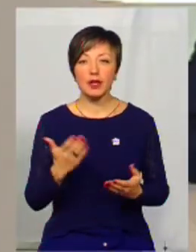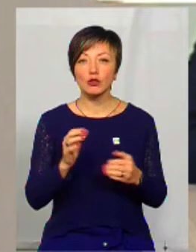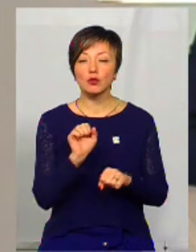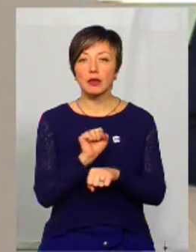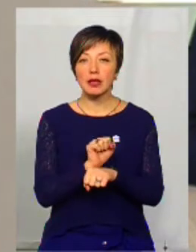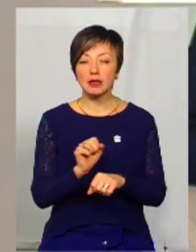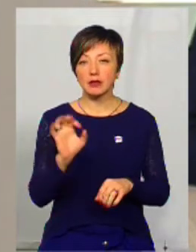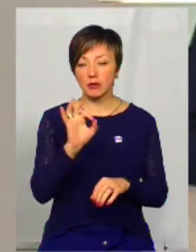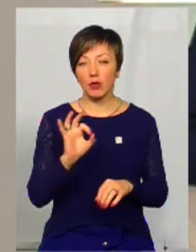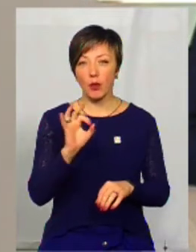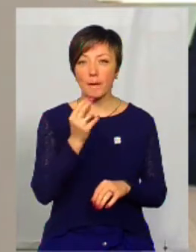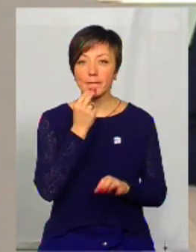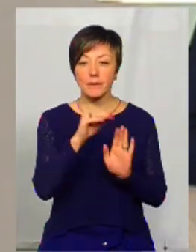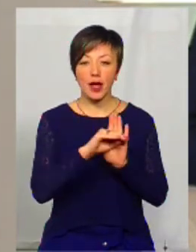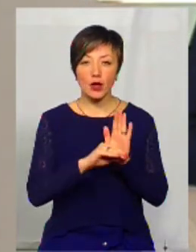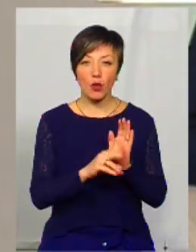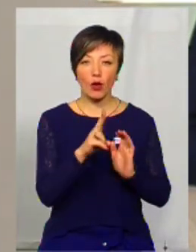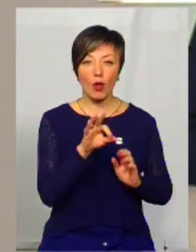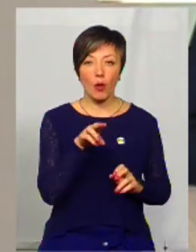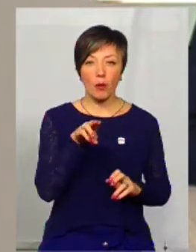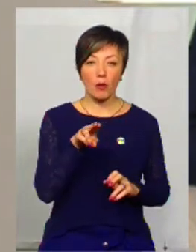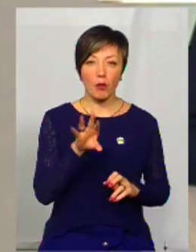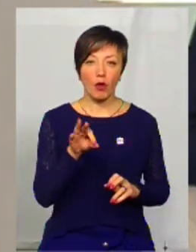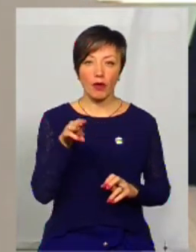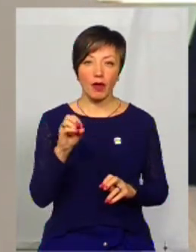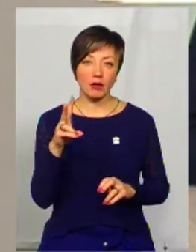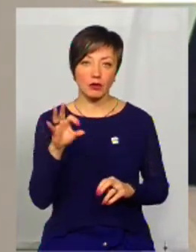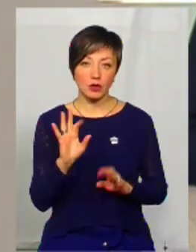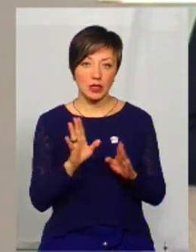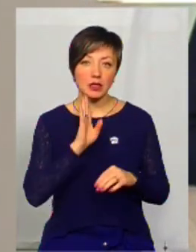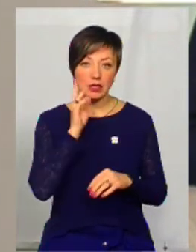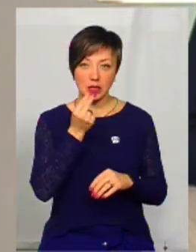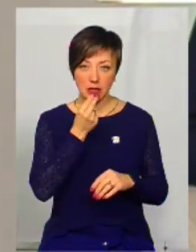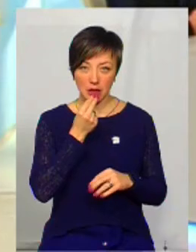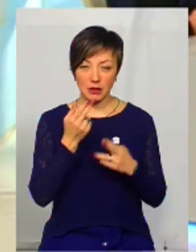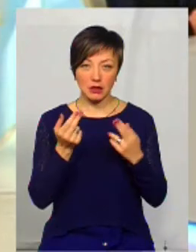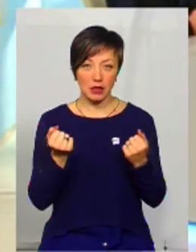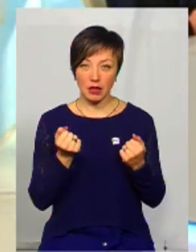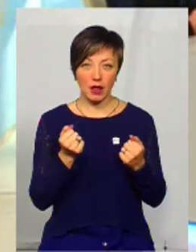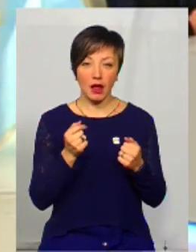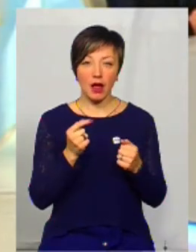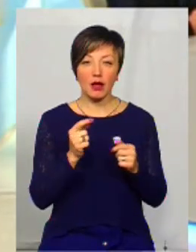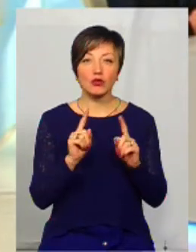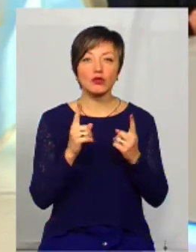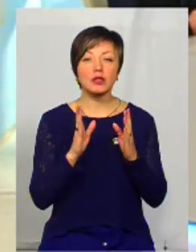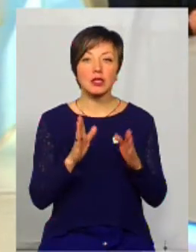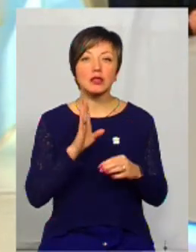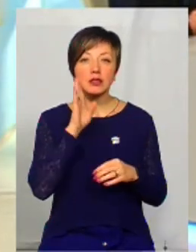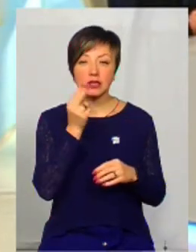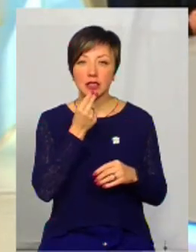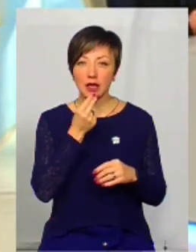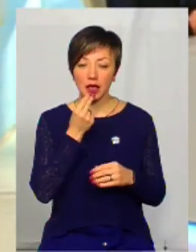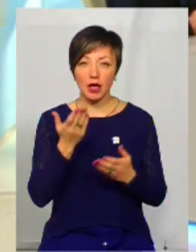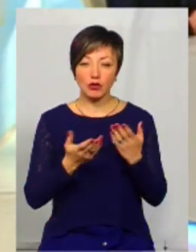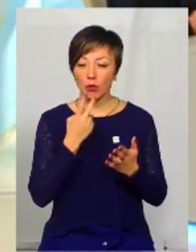від Клопотенка, хотів запитати, сьогодні мова йде тільки про сніданки, так? Так. А чому так відбувається? Чому так?